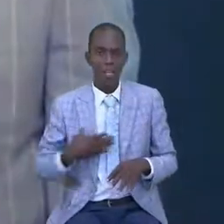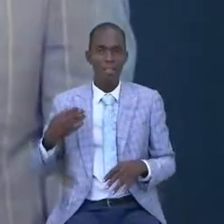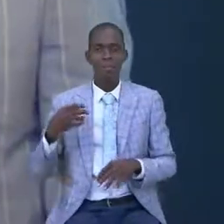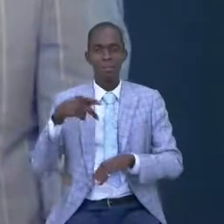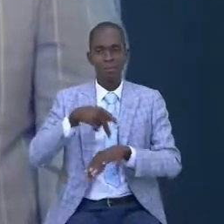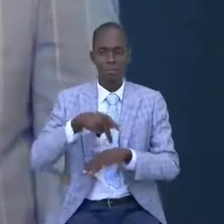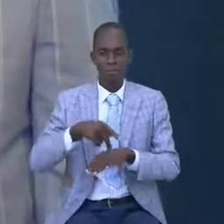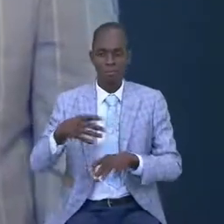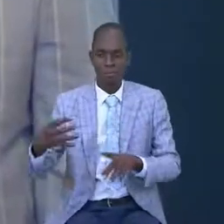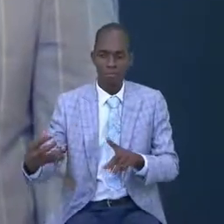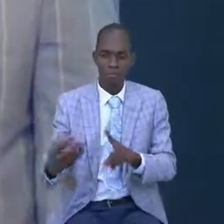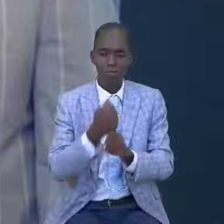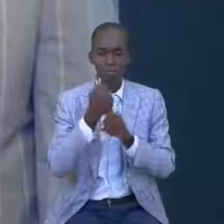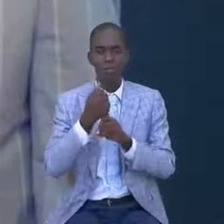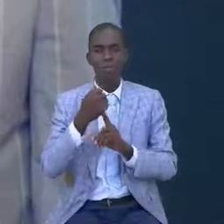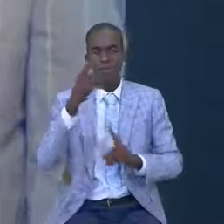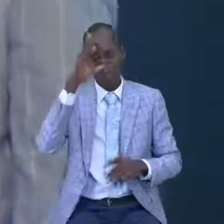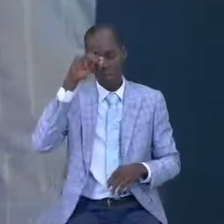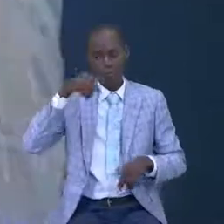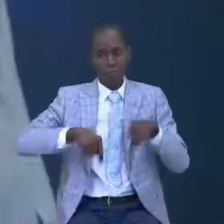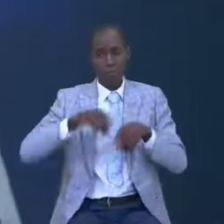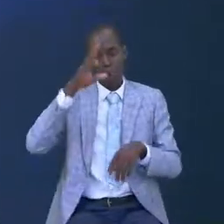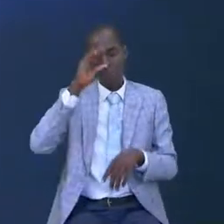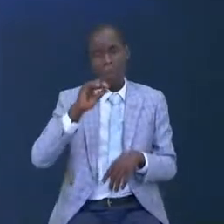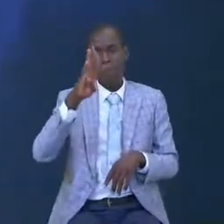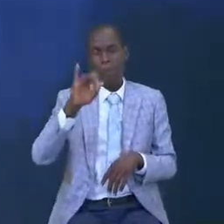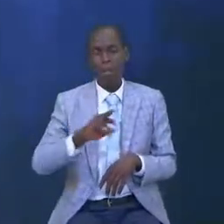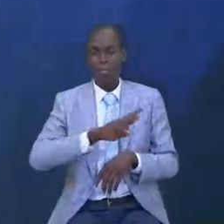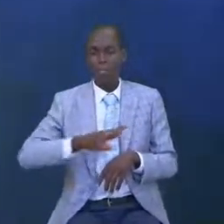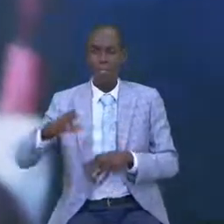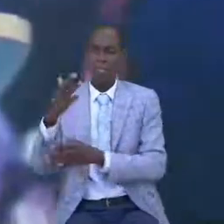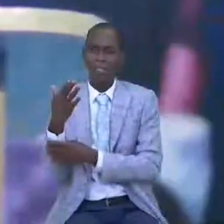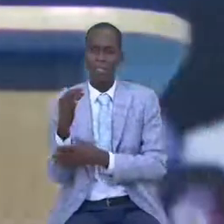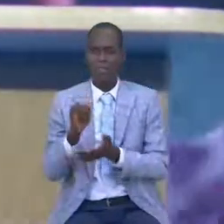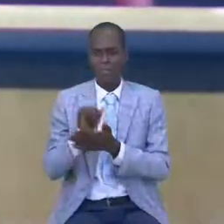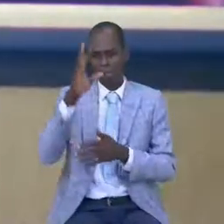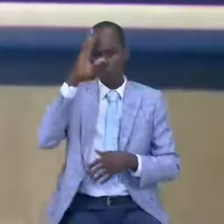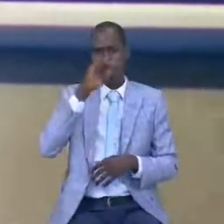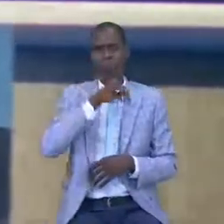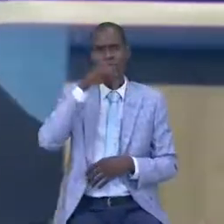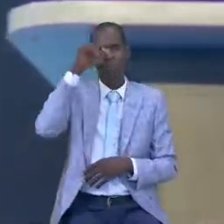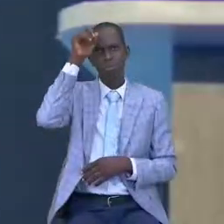Le verset 7 dit, et le prenant par la main droite,